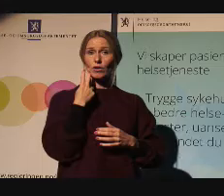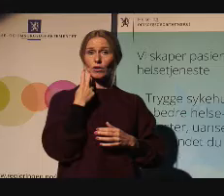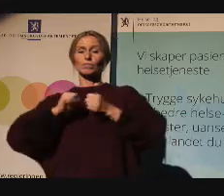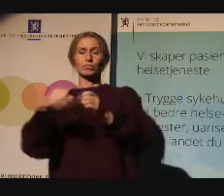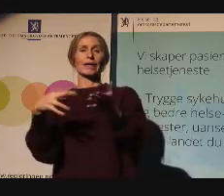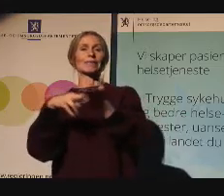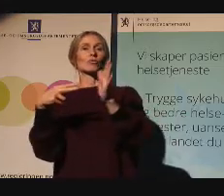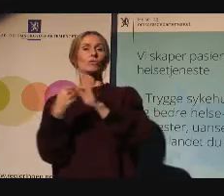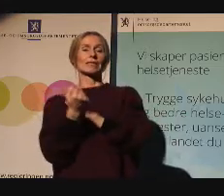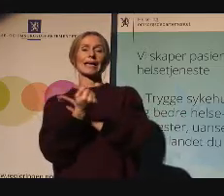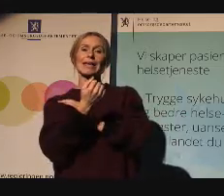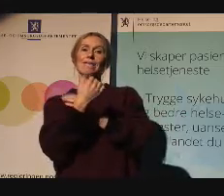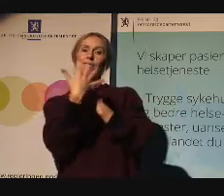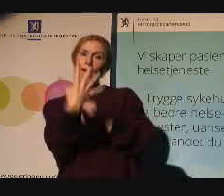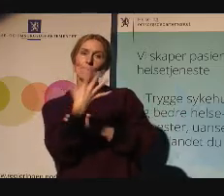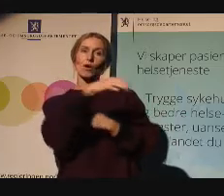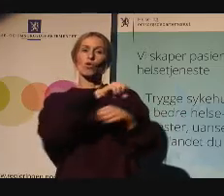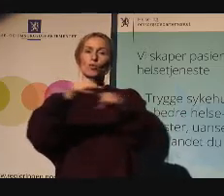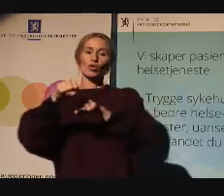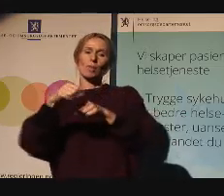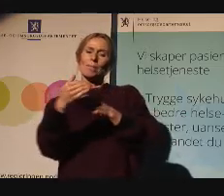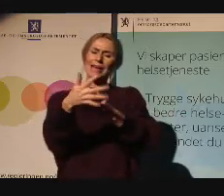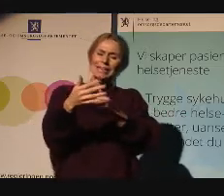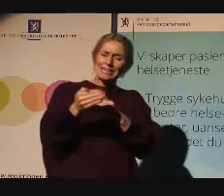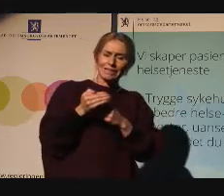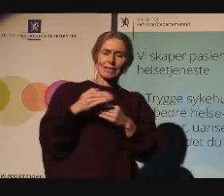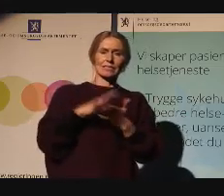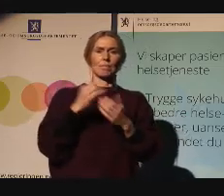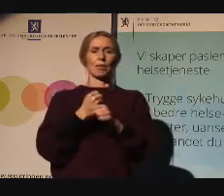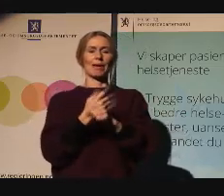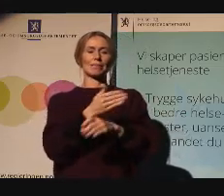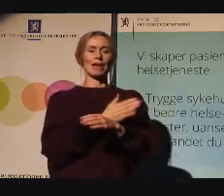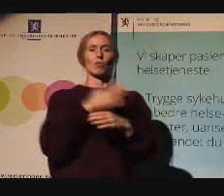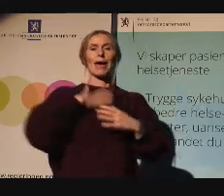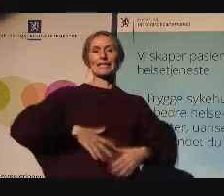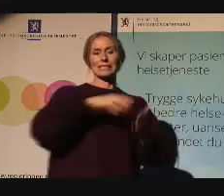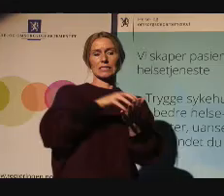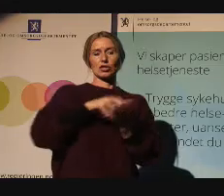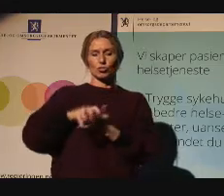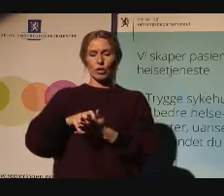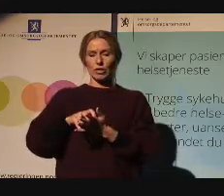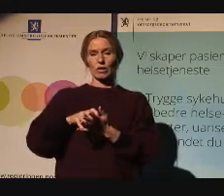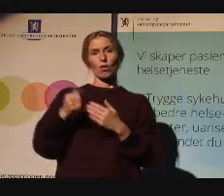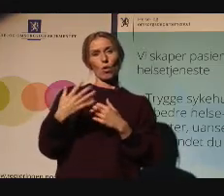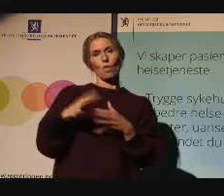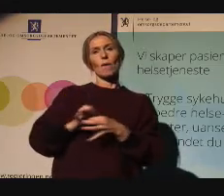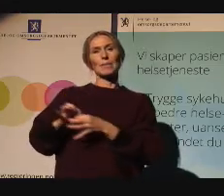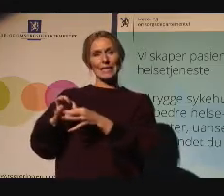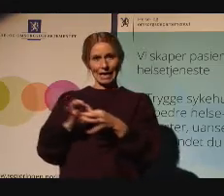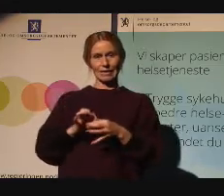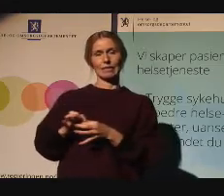5 kommuner med tettere samarbeid mellom helsestasjoner og familievernet.